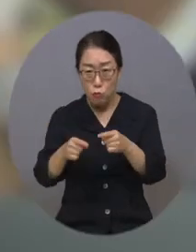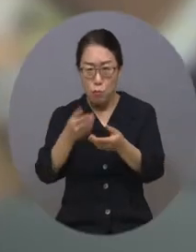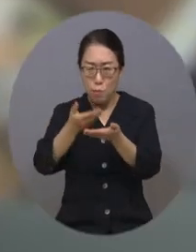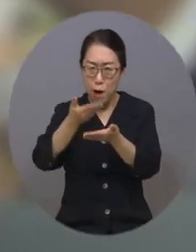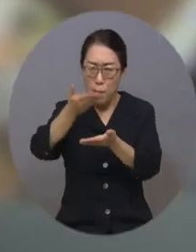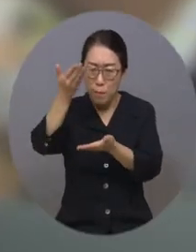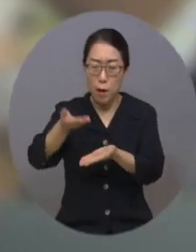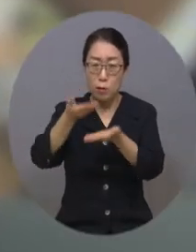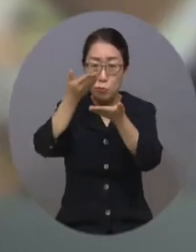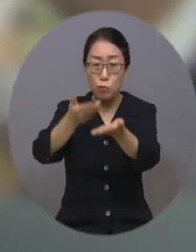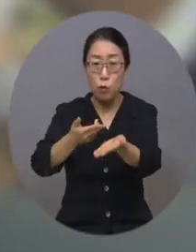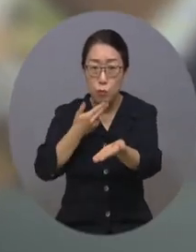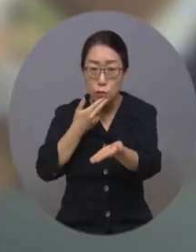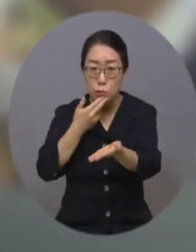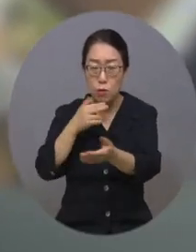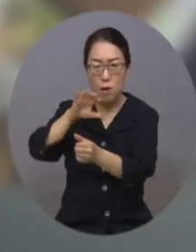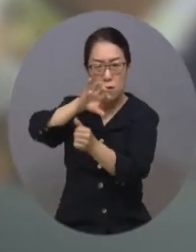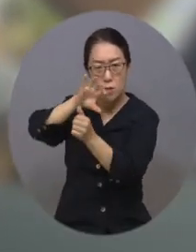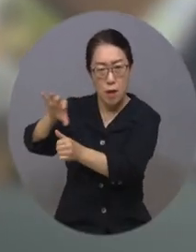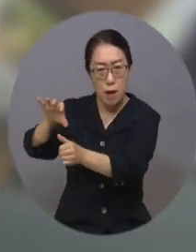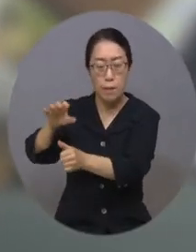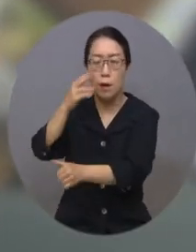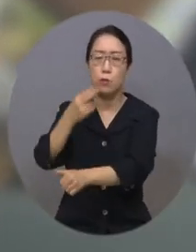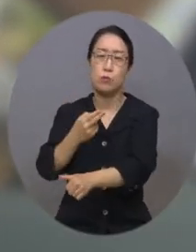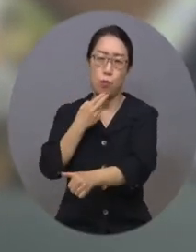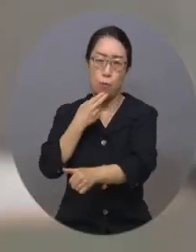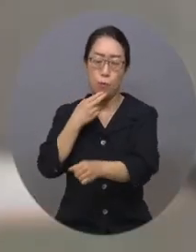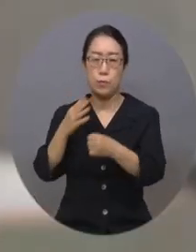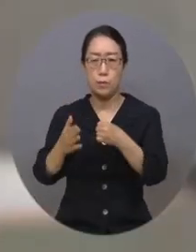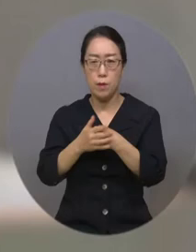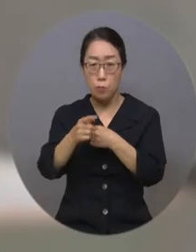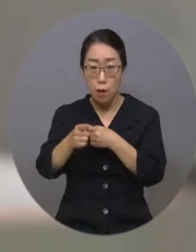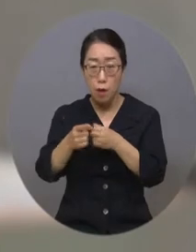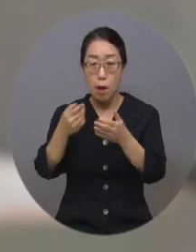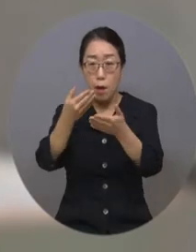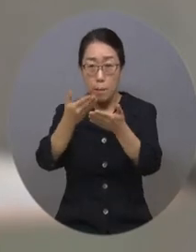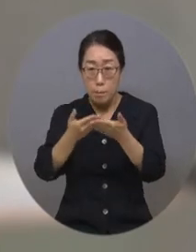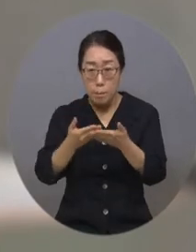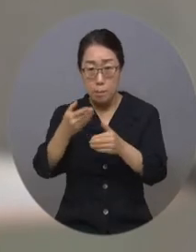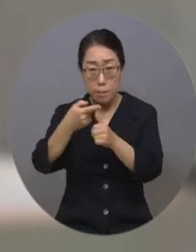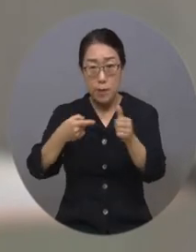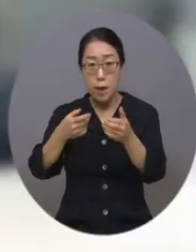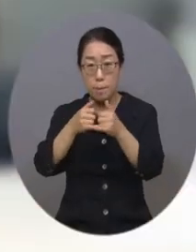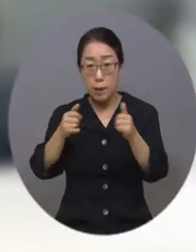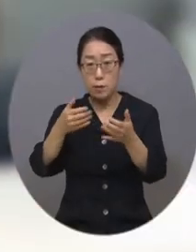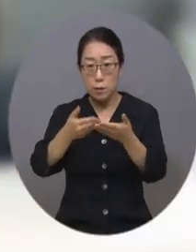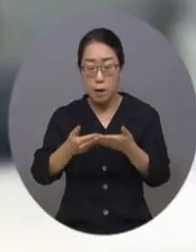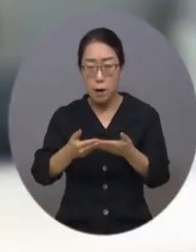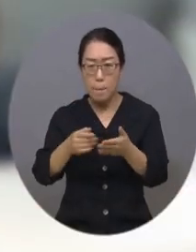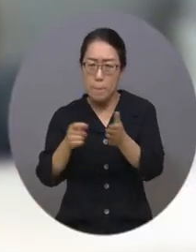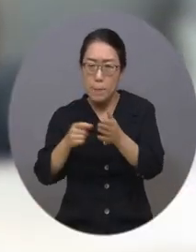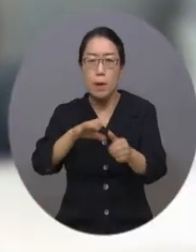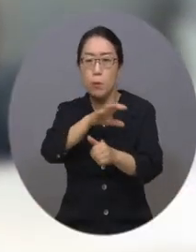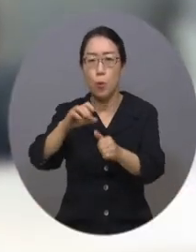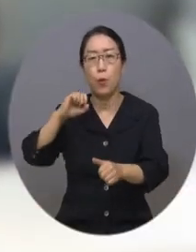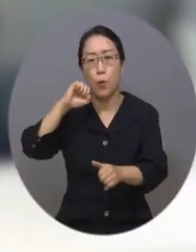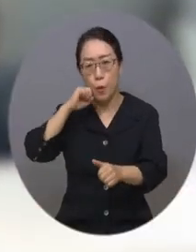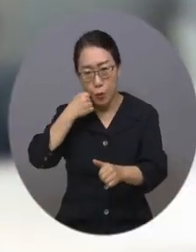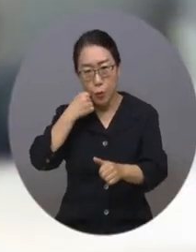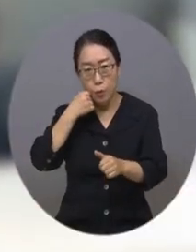교부 제한 을 신청할 수 없어 가정폭력 피해자에 대한 신속한 보호에 한계가 있었습니다